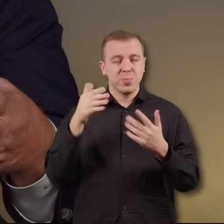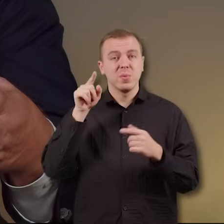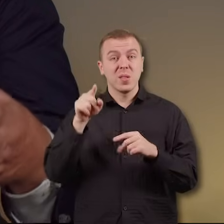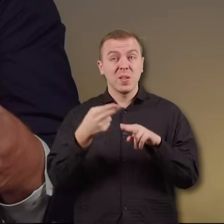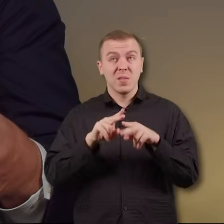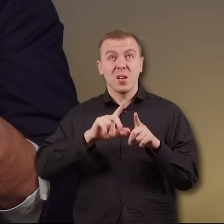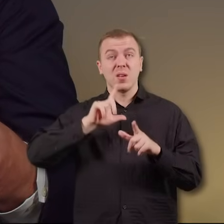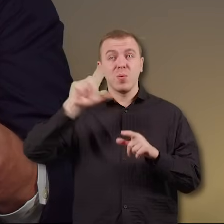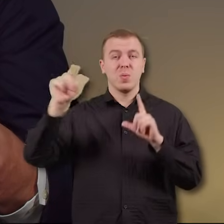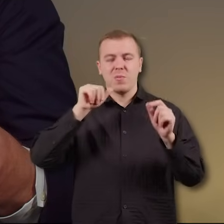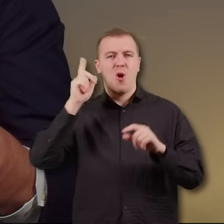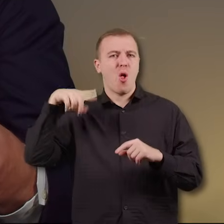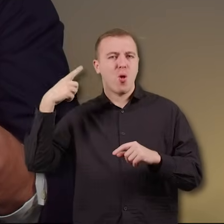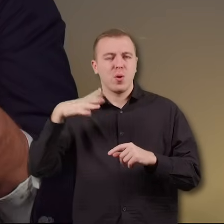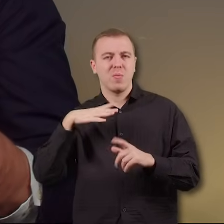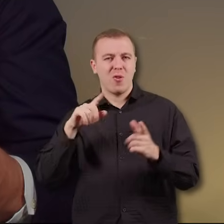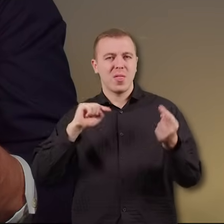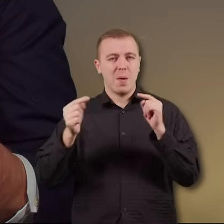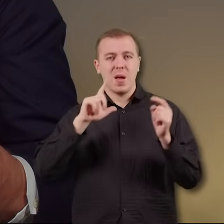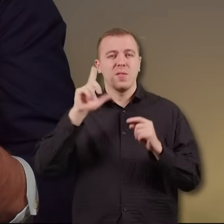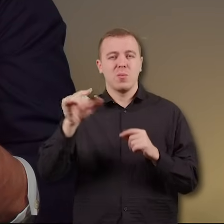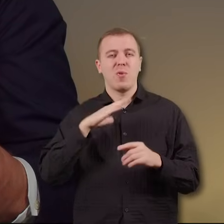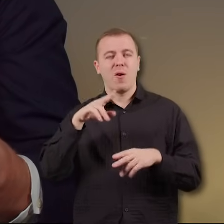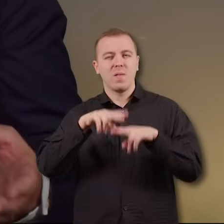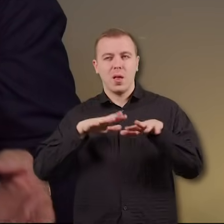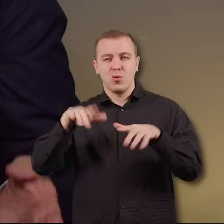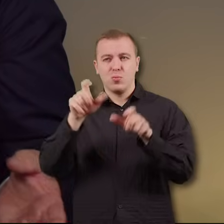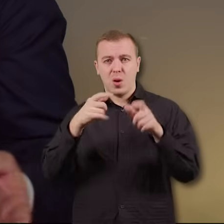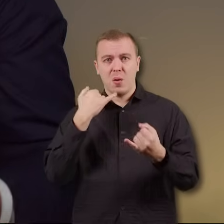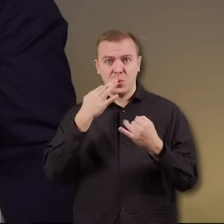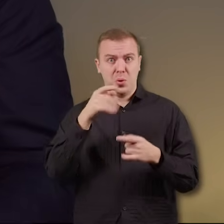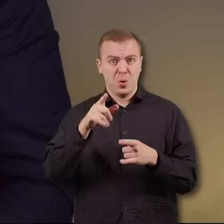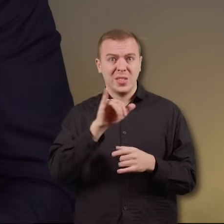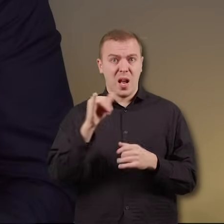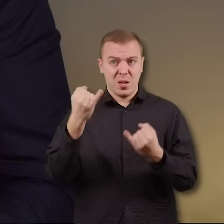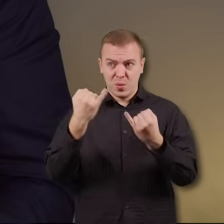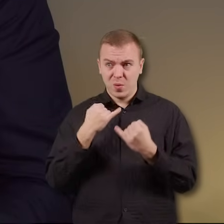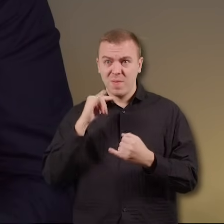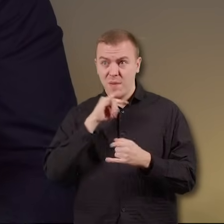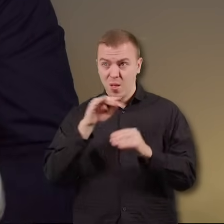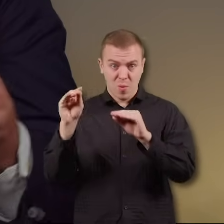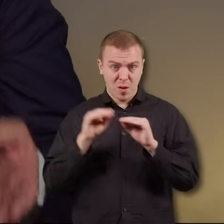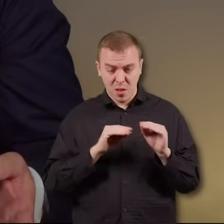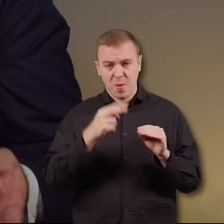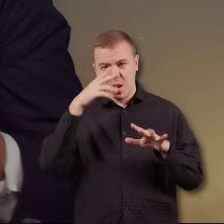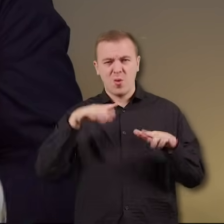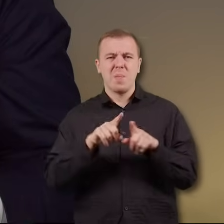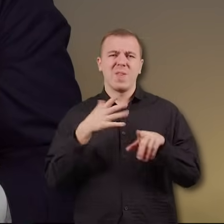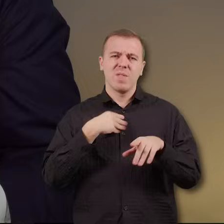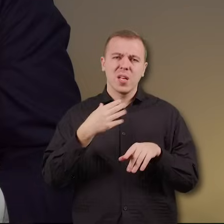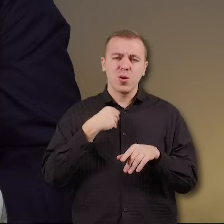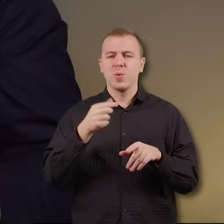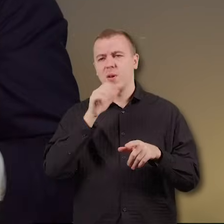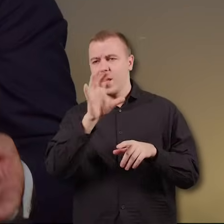pavyzdžiui, Londone buvom debatuose ir kalbėjom su vietiniais, sako, tai padarykit sąlygas tokias pat pas mus, pavyzdžiui, kaip Vilniuje arba kaip